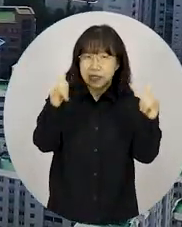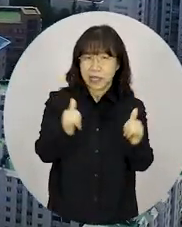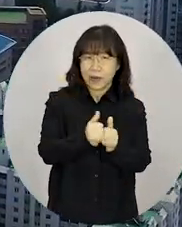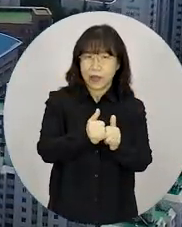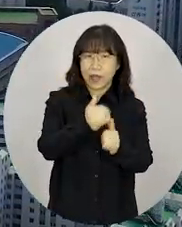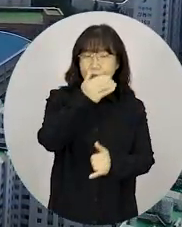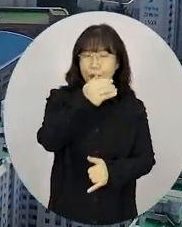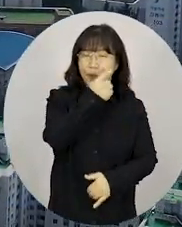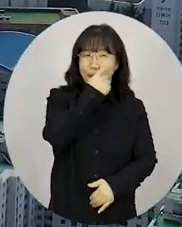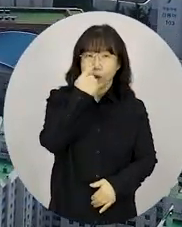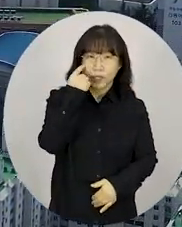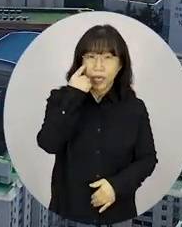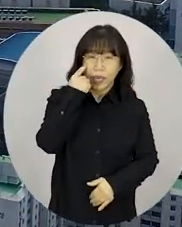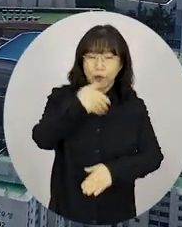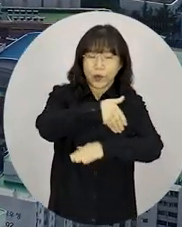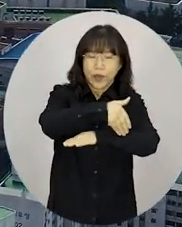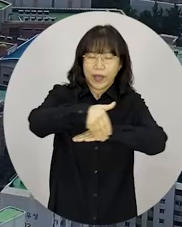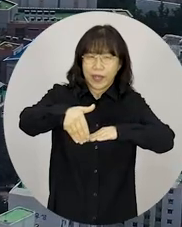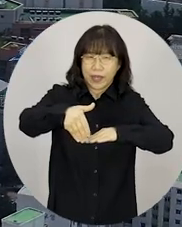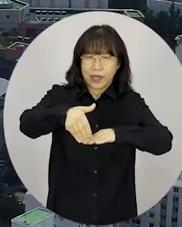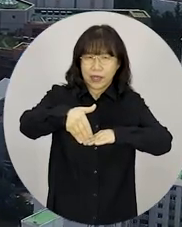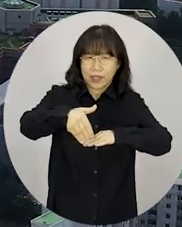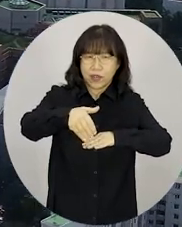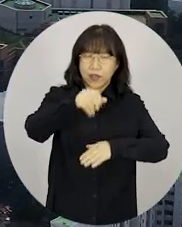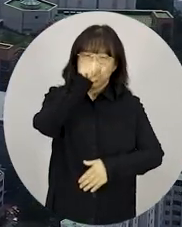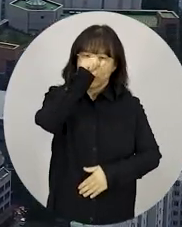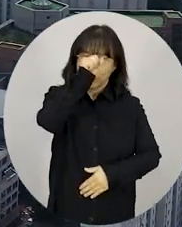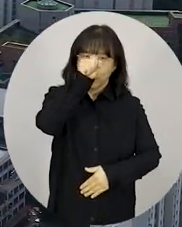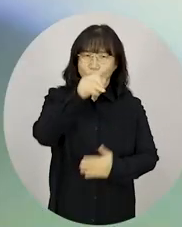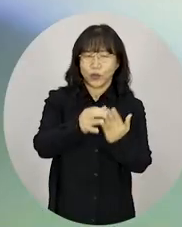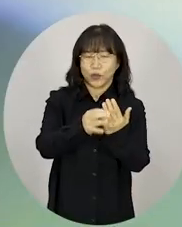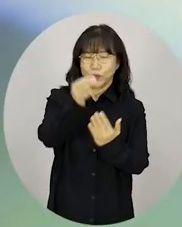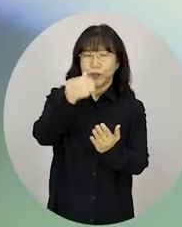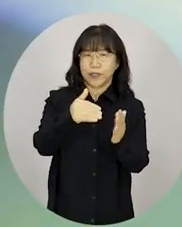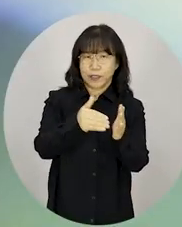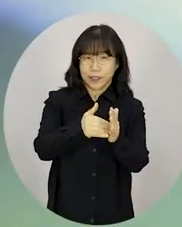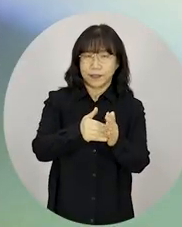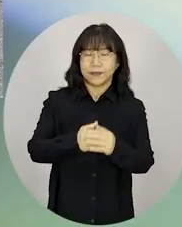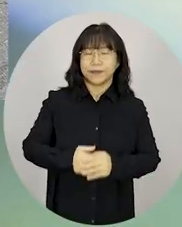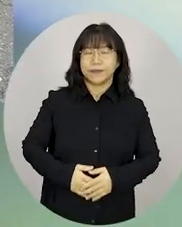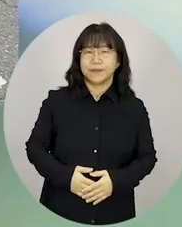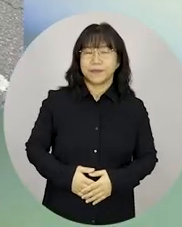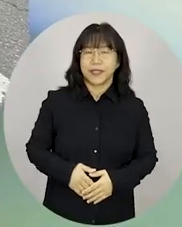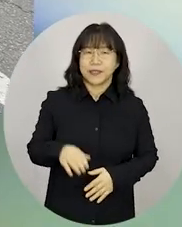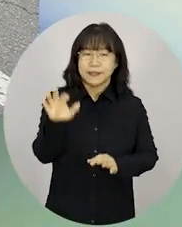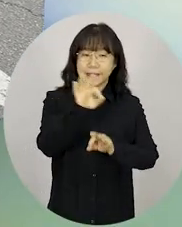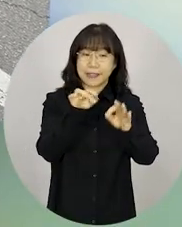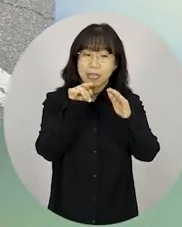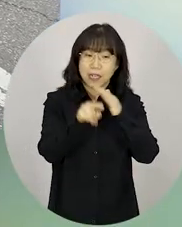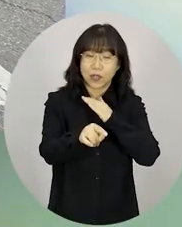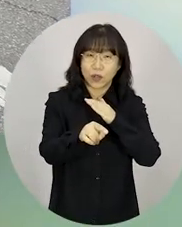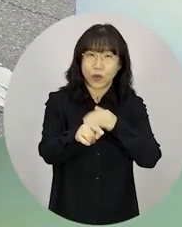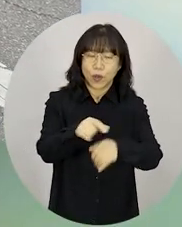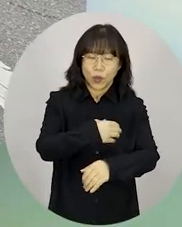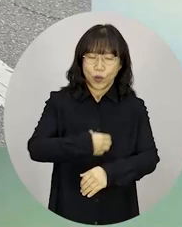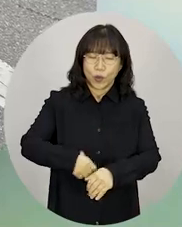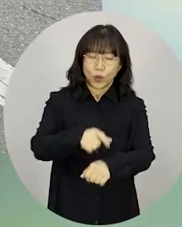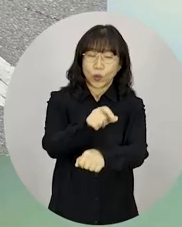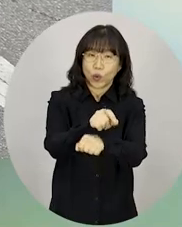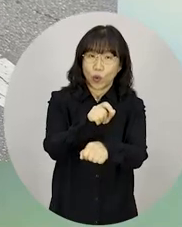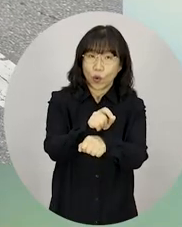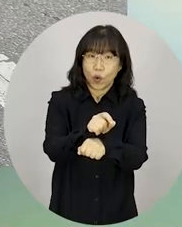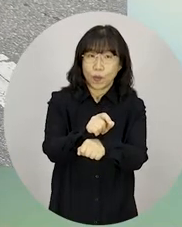우수 지방자치단체로 선정됐습니다. 찾아가는 보건복지서비스 제공 분야에서는